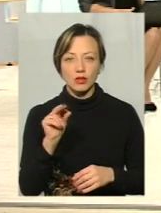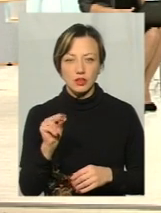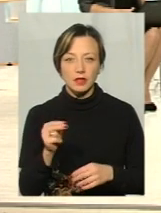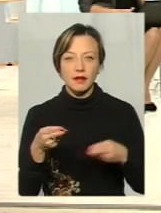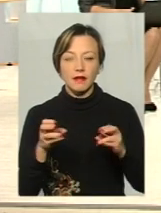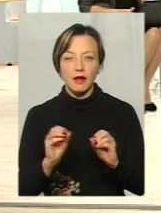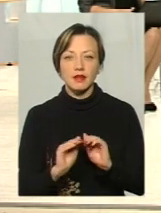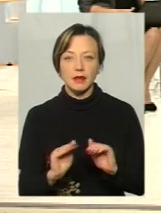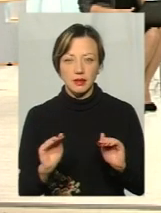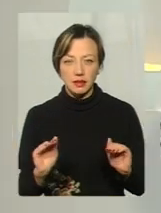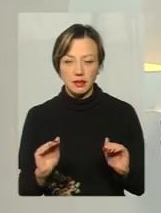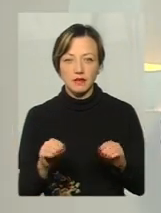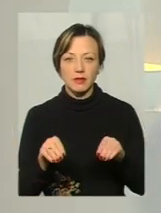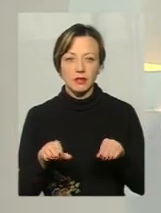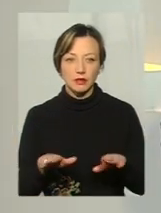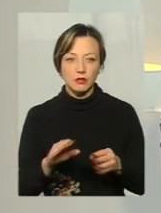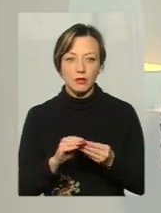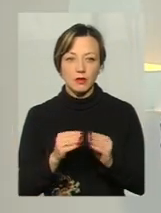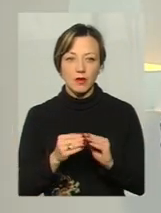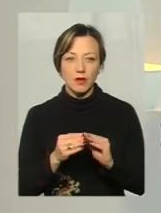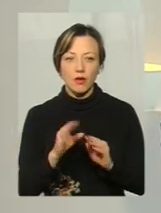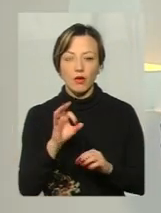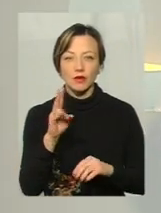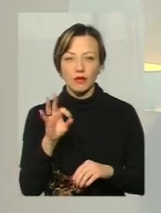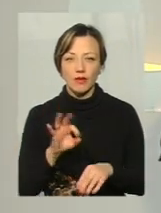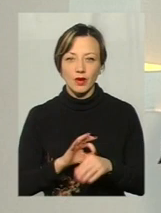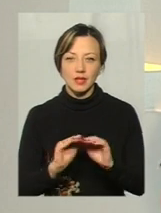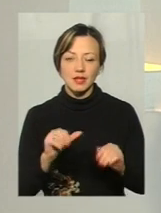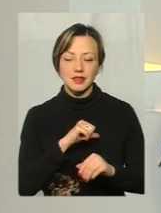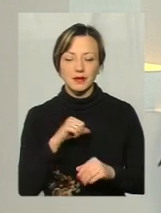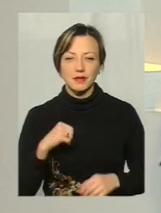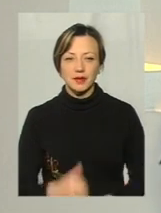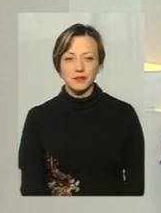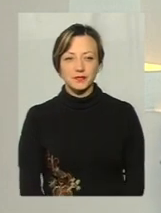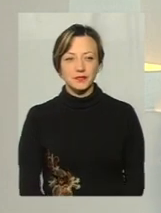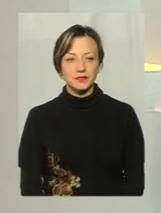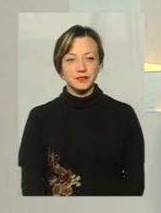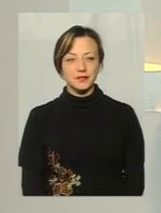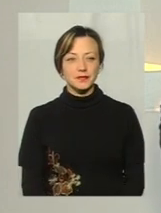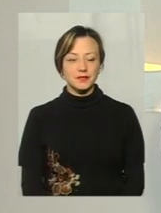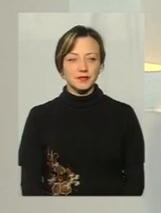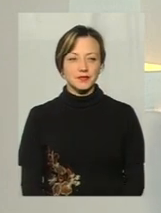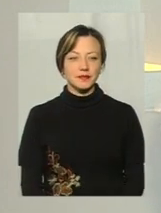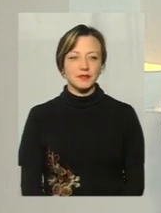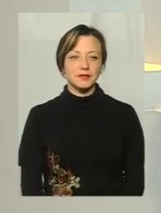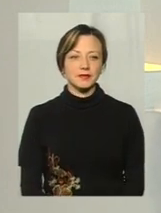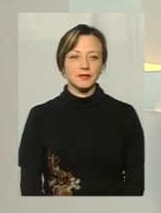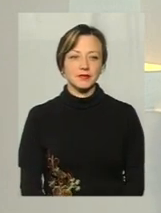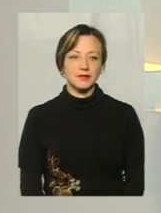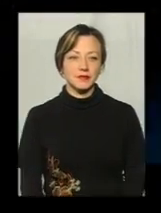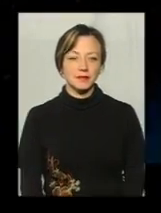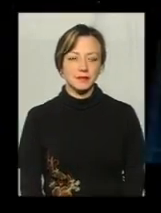де діти вирішують проблеми онкохворих дітей самі. Давайте подивимося, як це відбувається у сюжеті Михайла